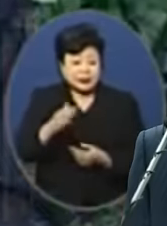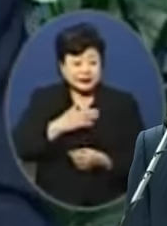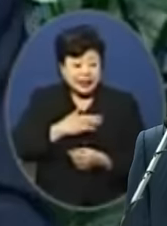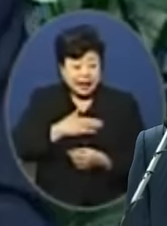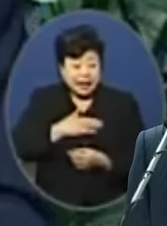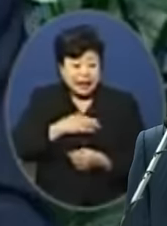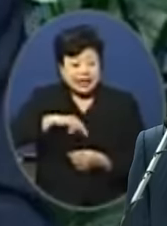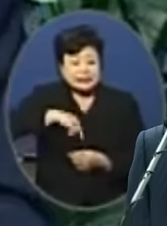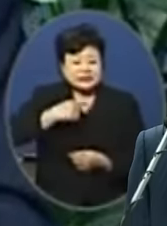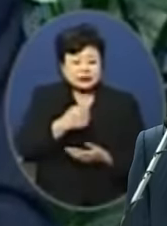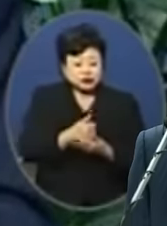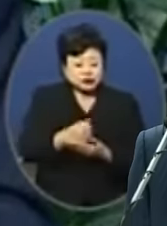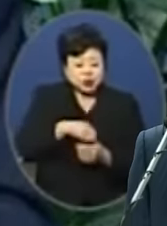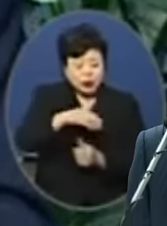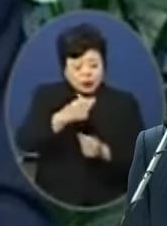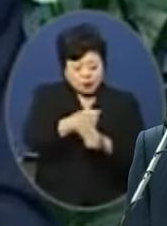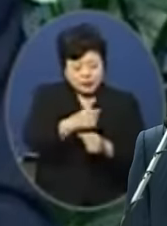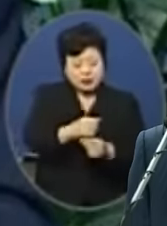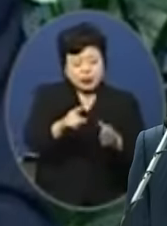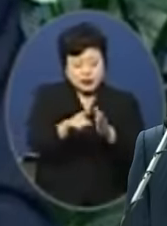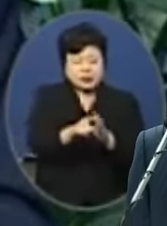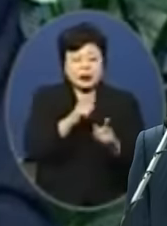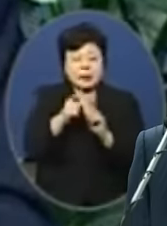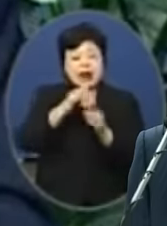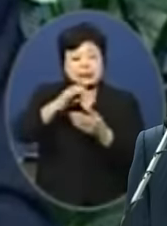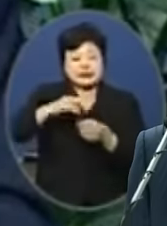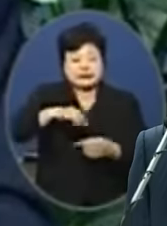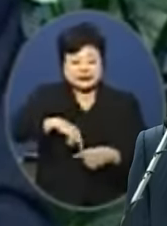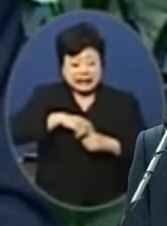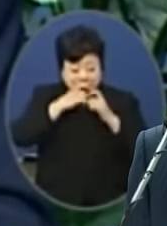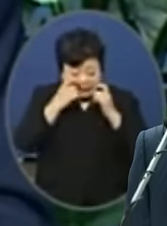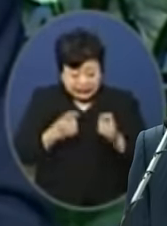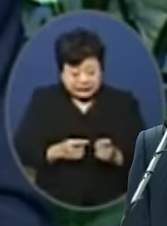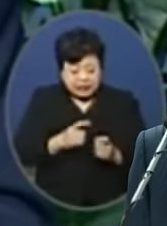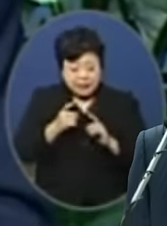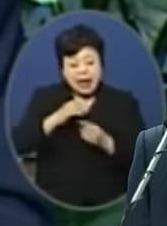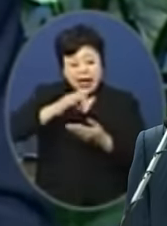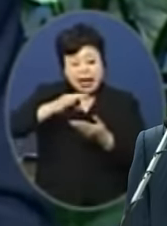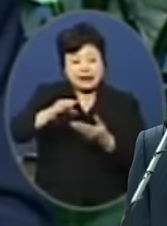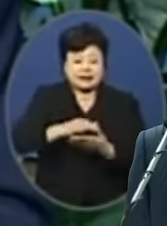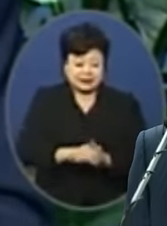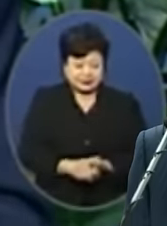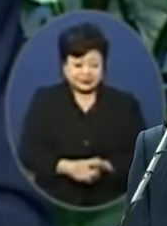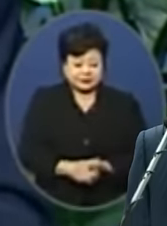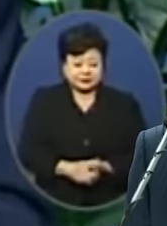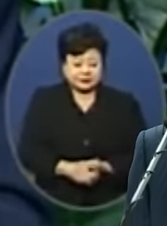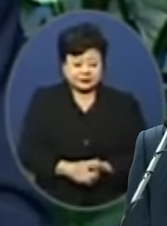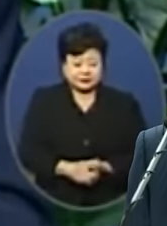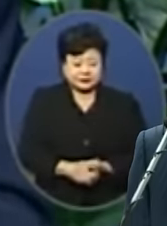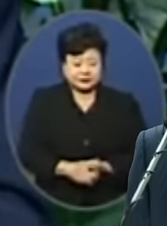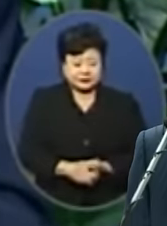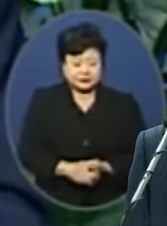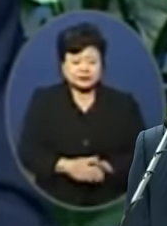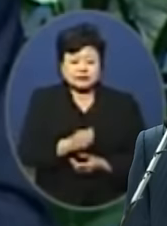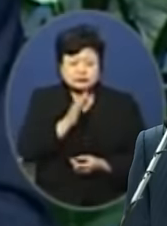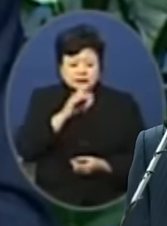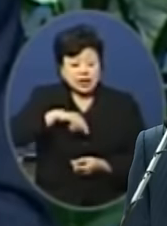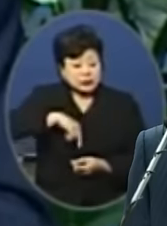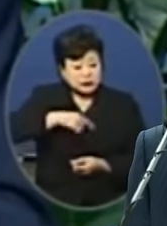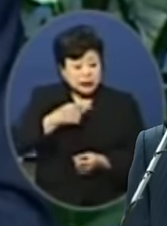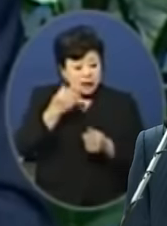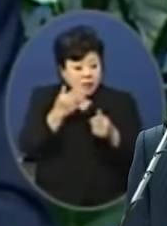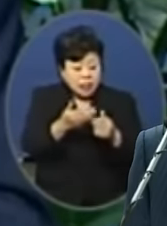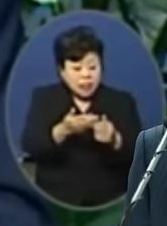내 운명과 환경을 만들기 위해서 내 자신에게 늘 말을 한다는 것입니다. 굉장히